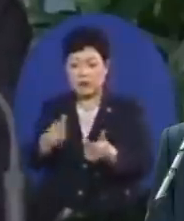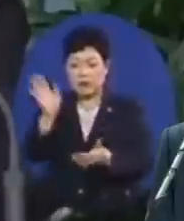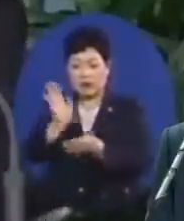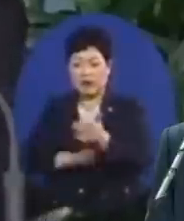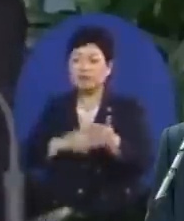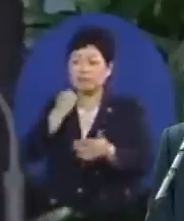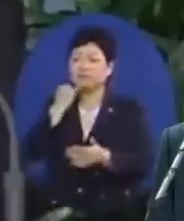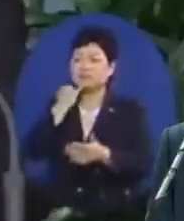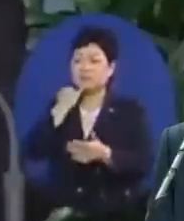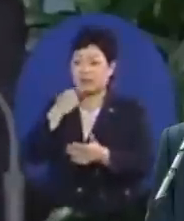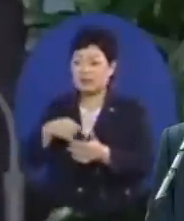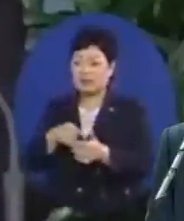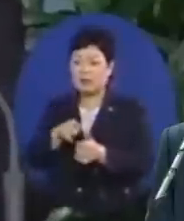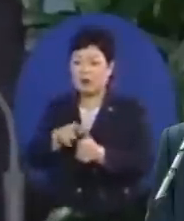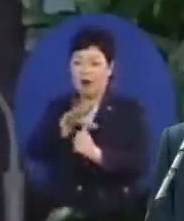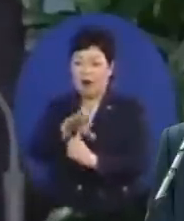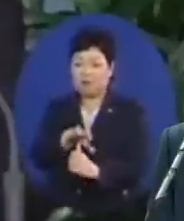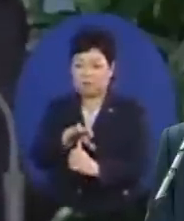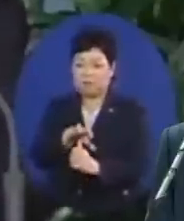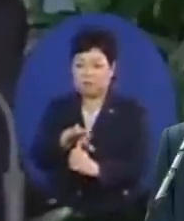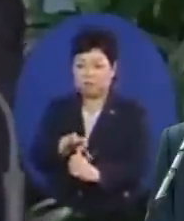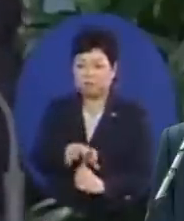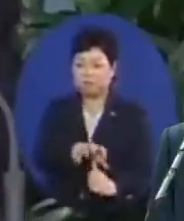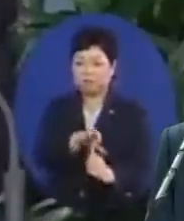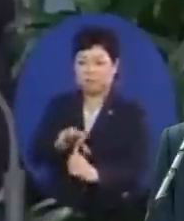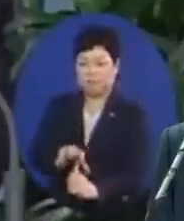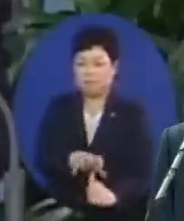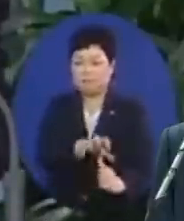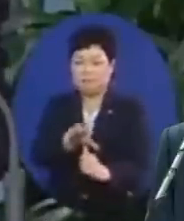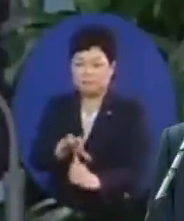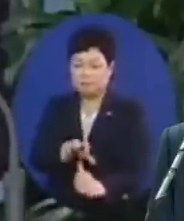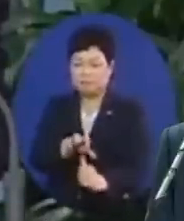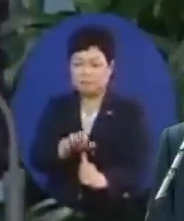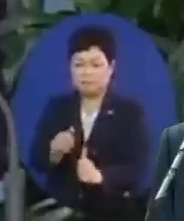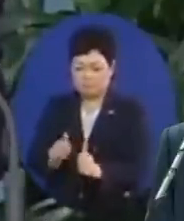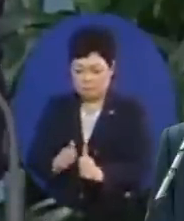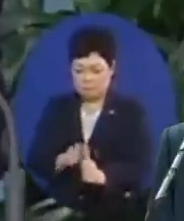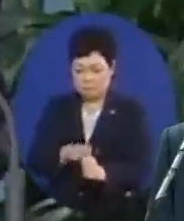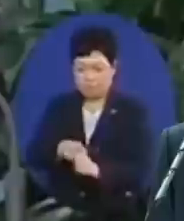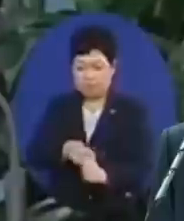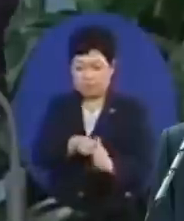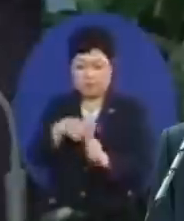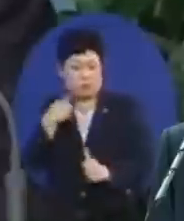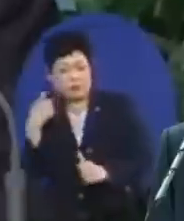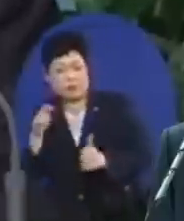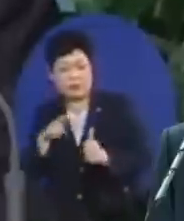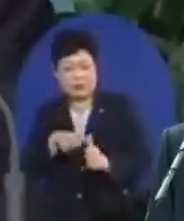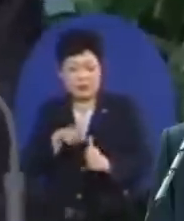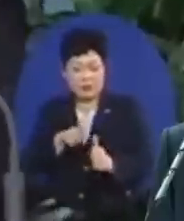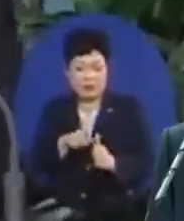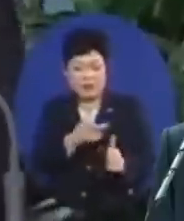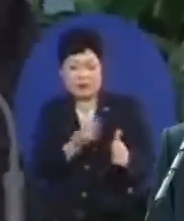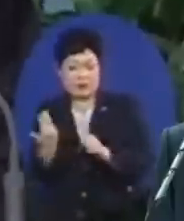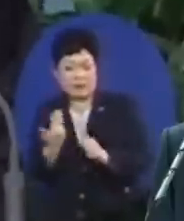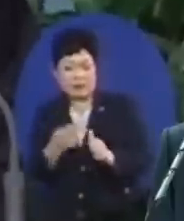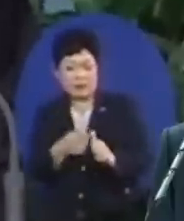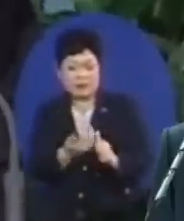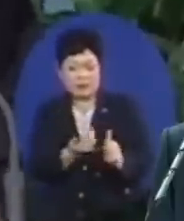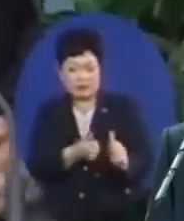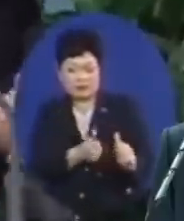되겠다. 이제는 억누르는 것입니다. 이제는 붙어서 꿰는 것이 아니라 가자,